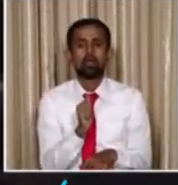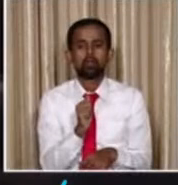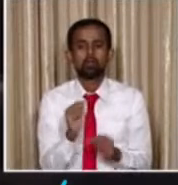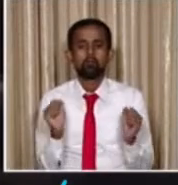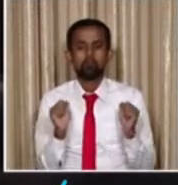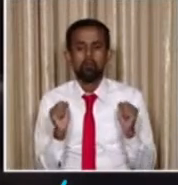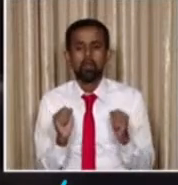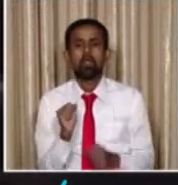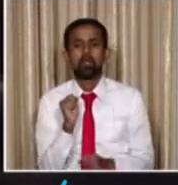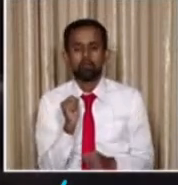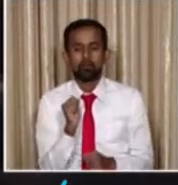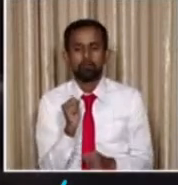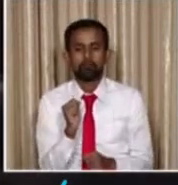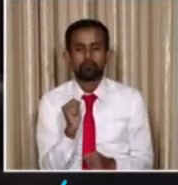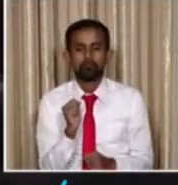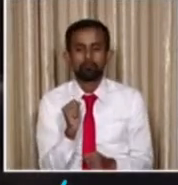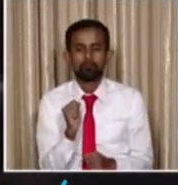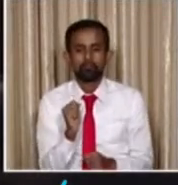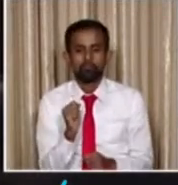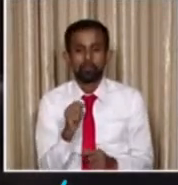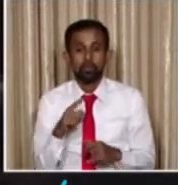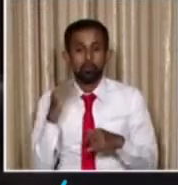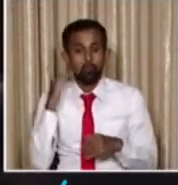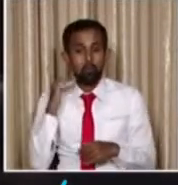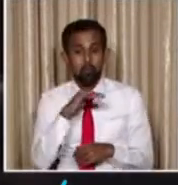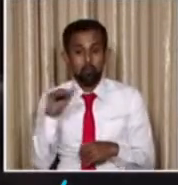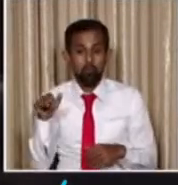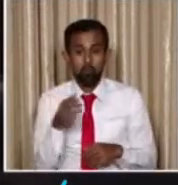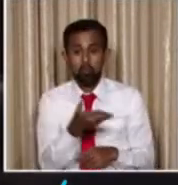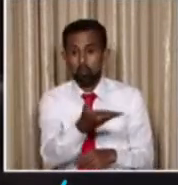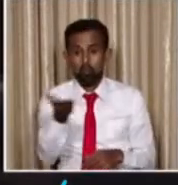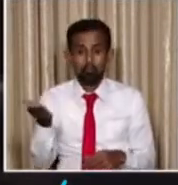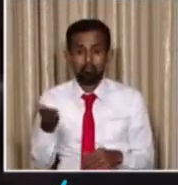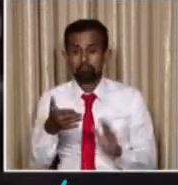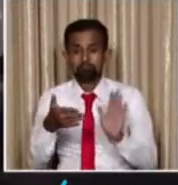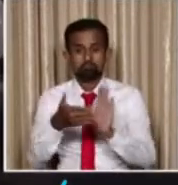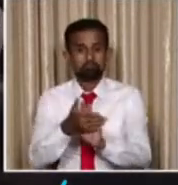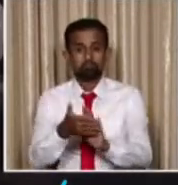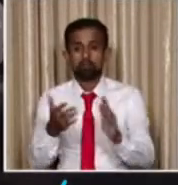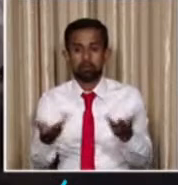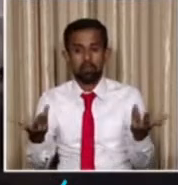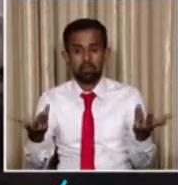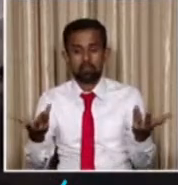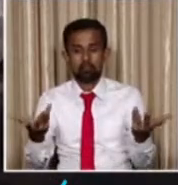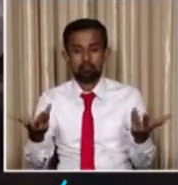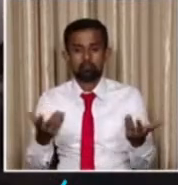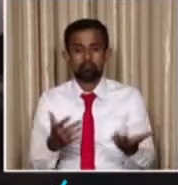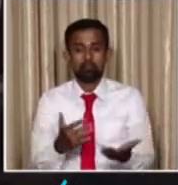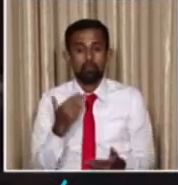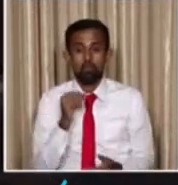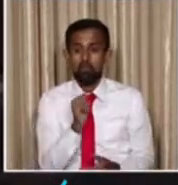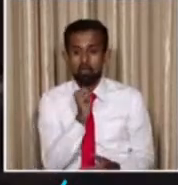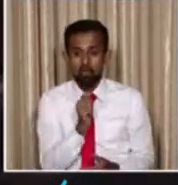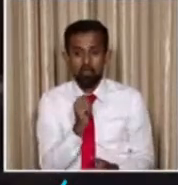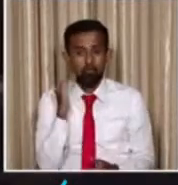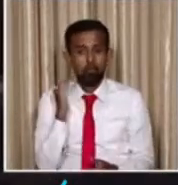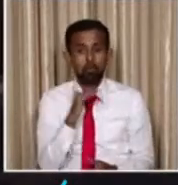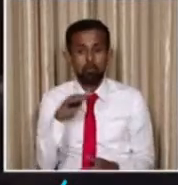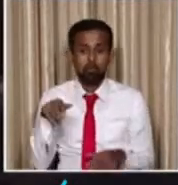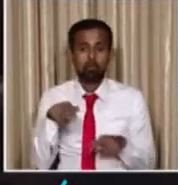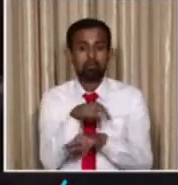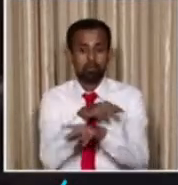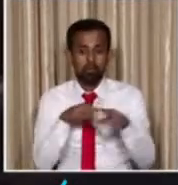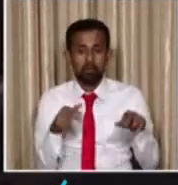බය බය වෙලා තියෙන්නේ මොකද්ද ජනතාව අද ඔබතුමාලත් එක්ක නැහැ ඒක පැහැදිලිව මහ පොළොවේ මිනිසුන්ගේ